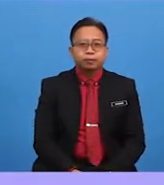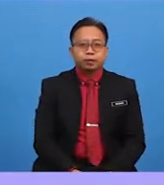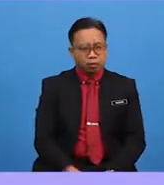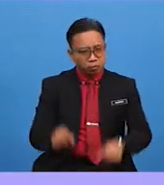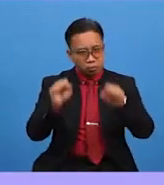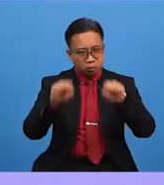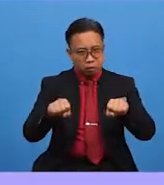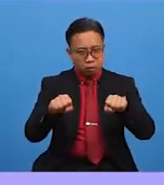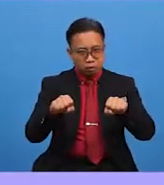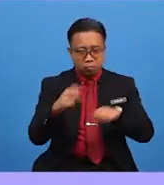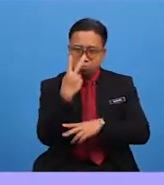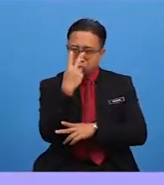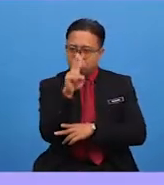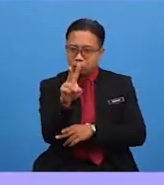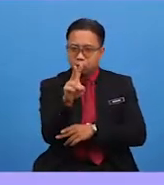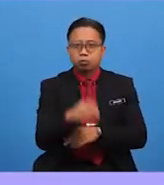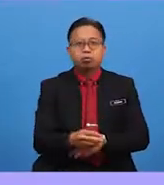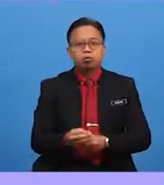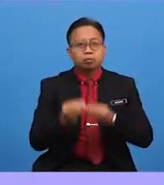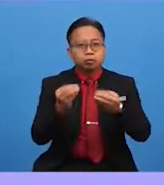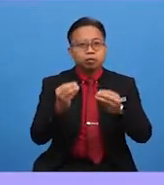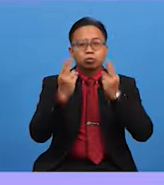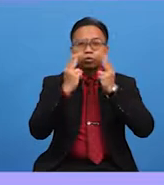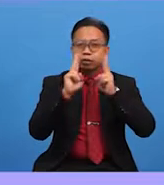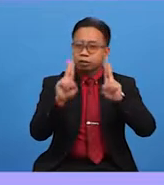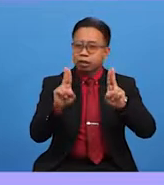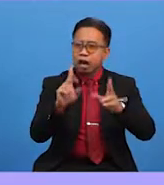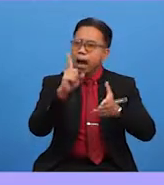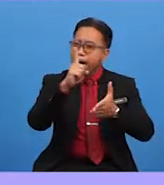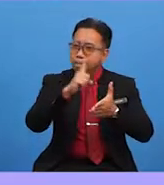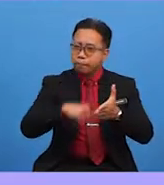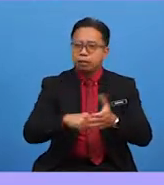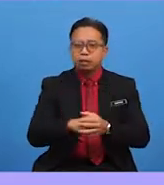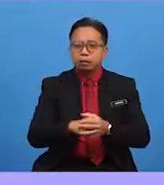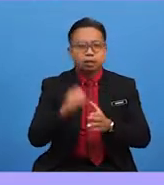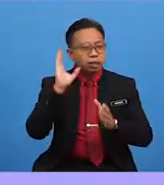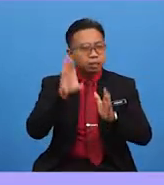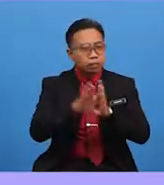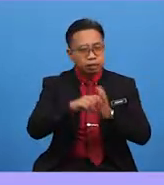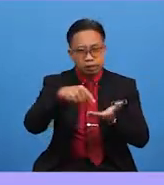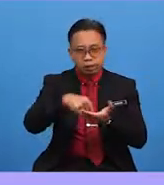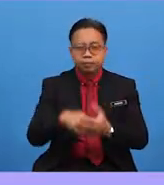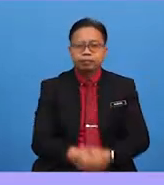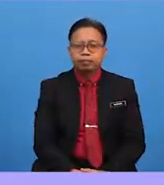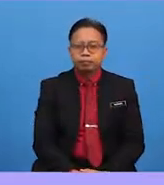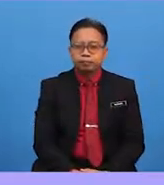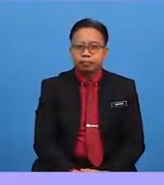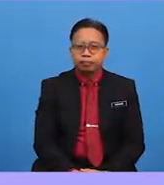Boleh tak murid-murid beritahu Ustazah apakah gambar-gambar ini?